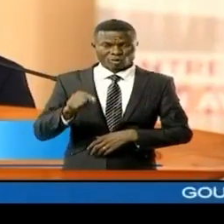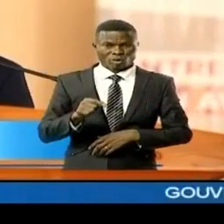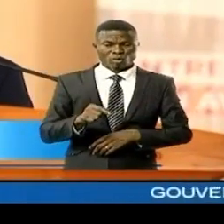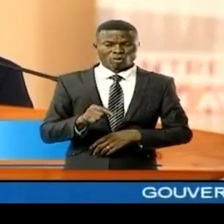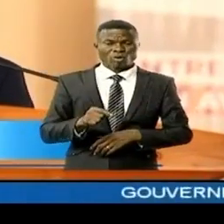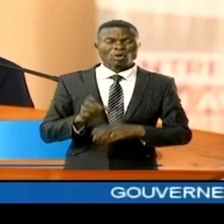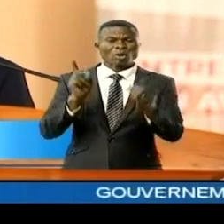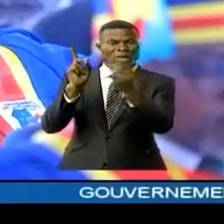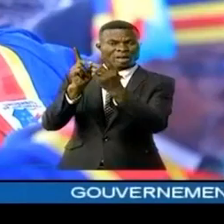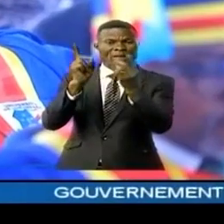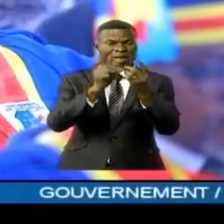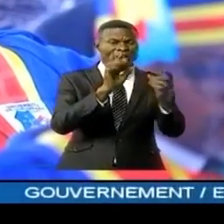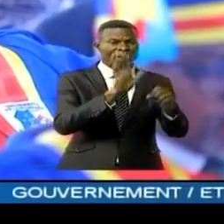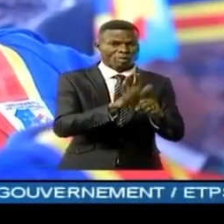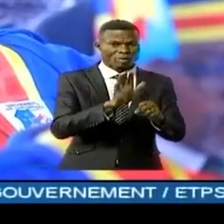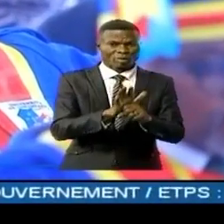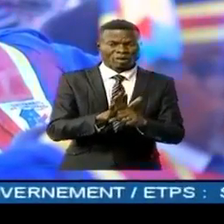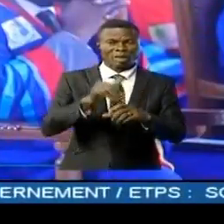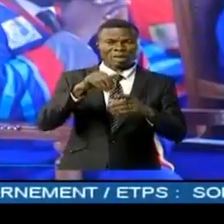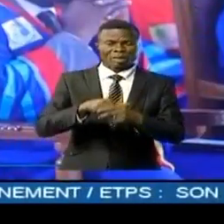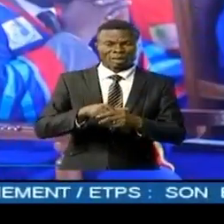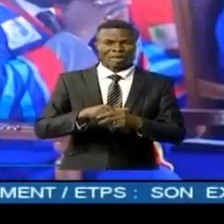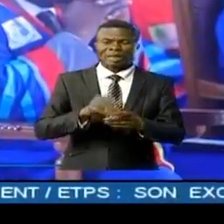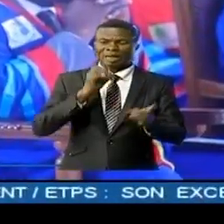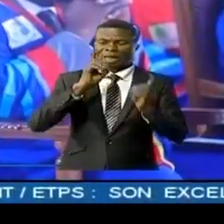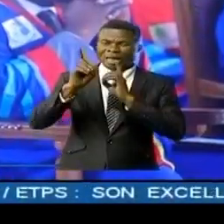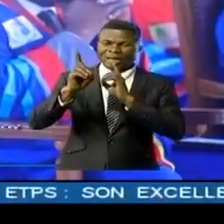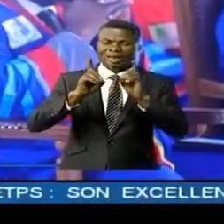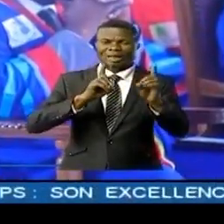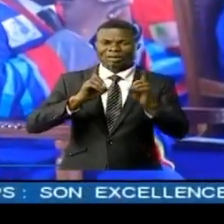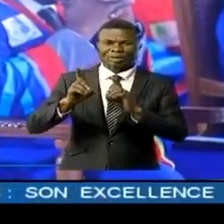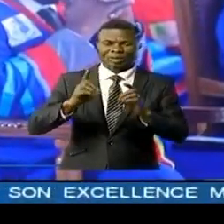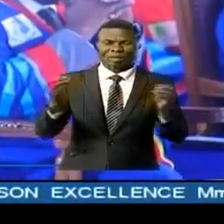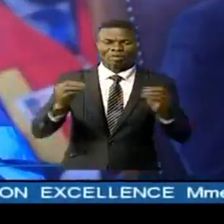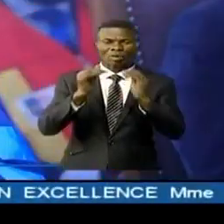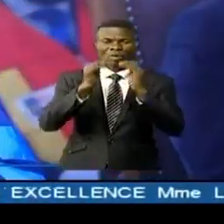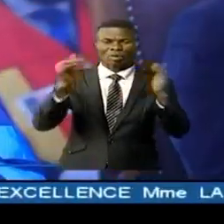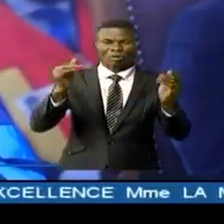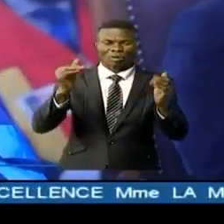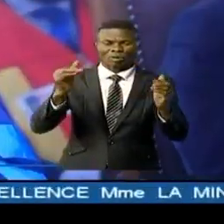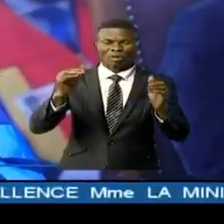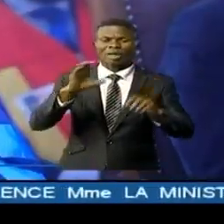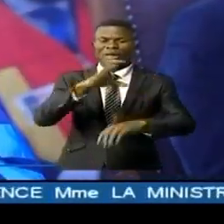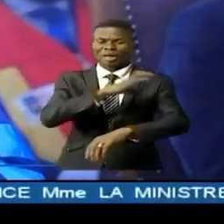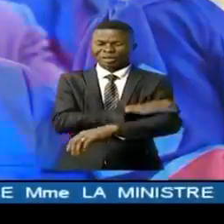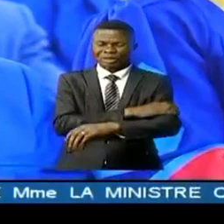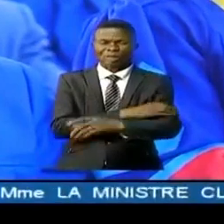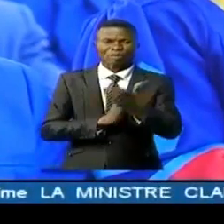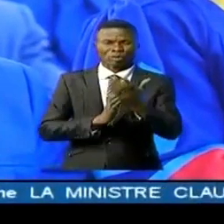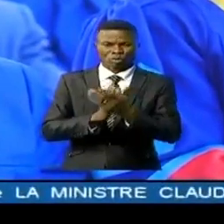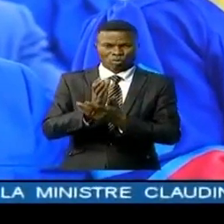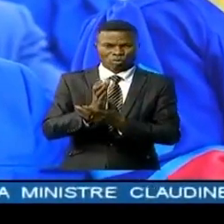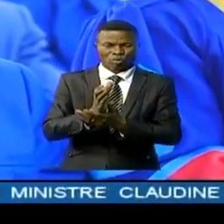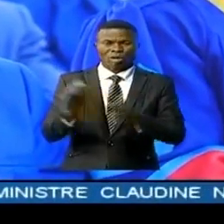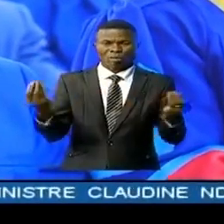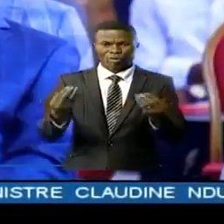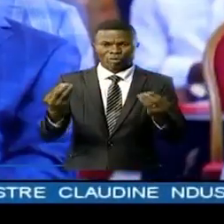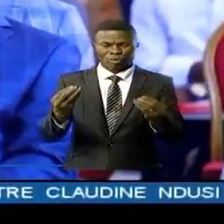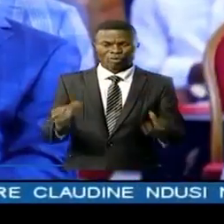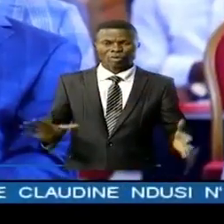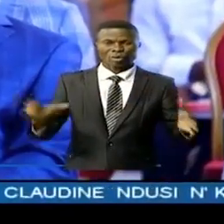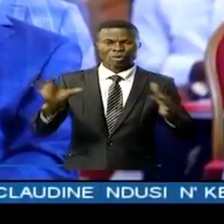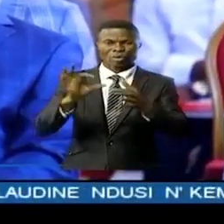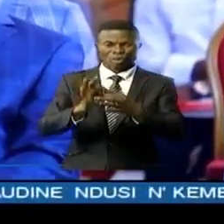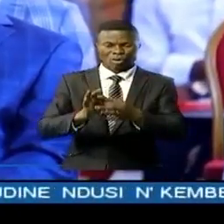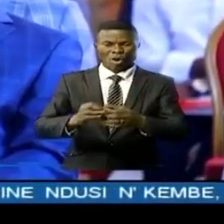consultations dans un climat de dialogue pour une paix civile bien assumé en vue de la coexistence